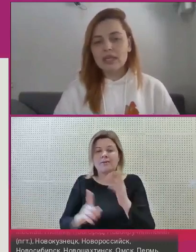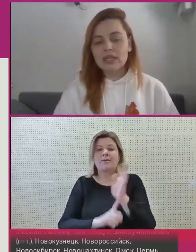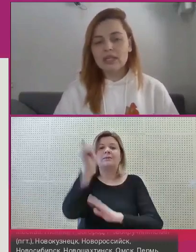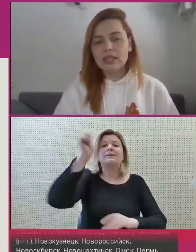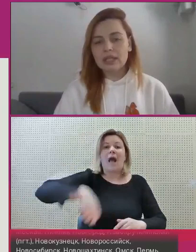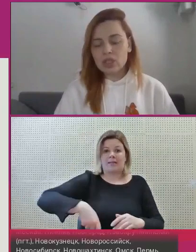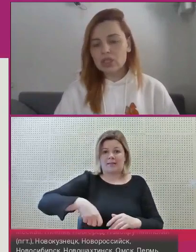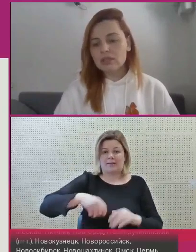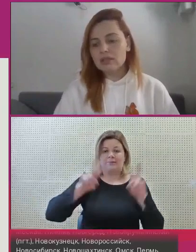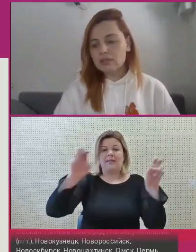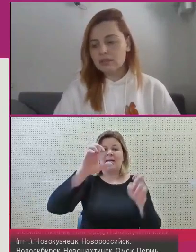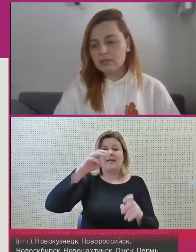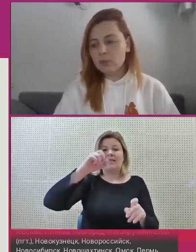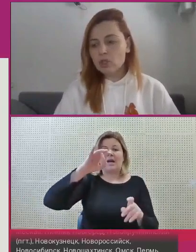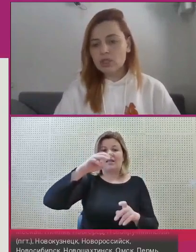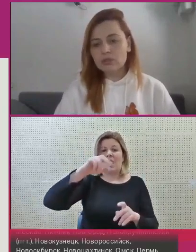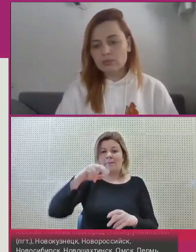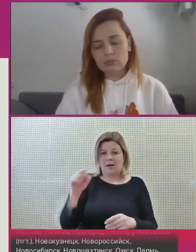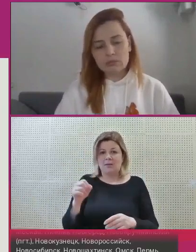Вот. И, конечно,